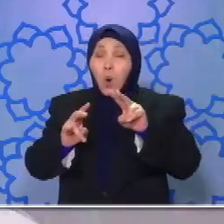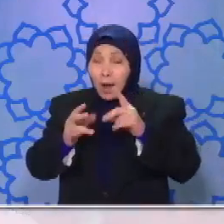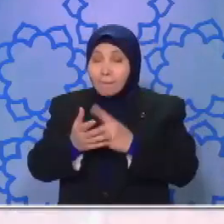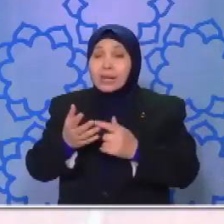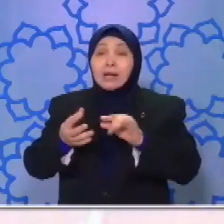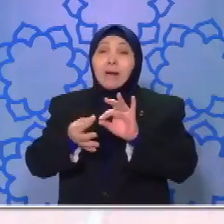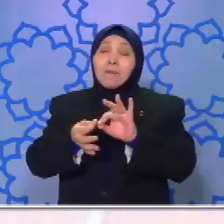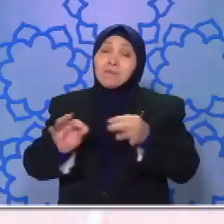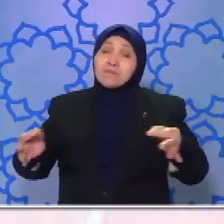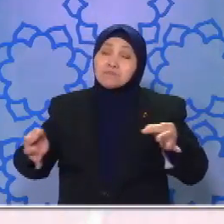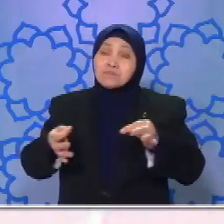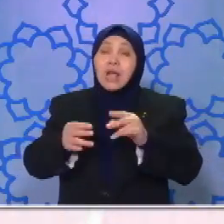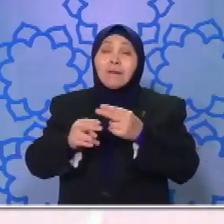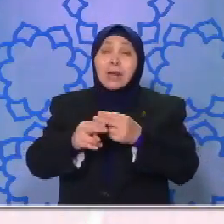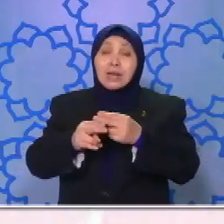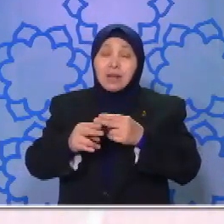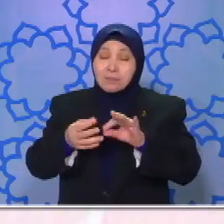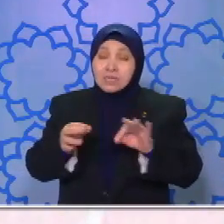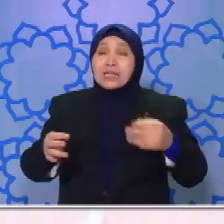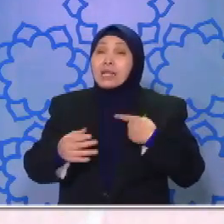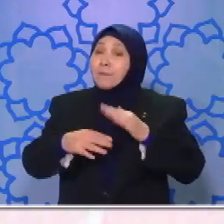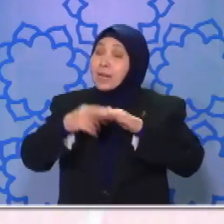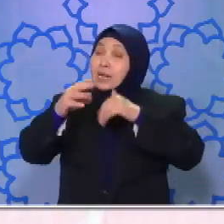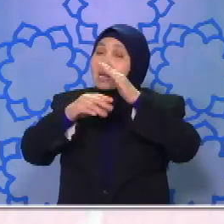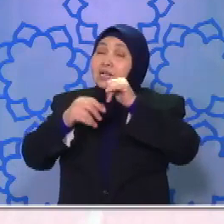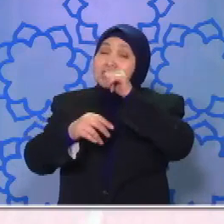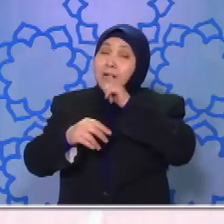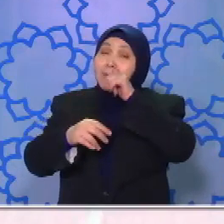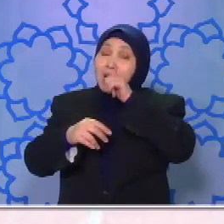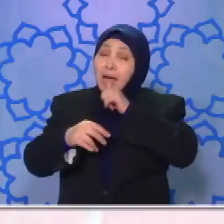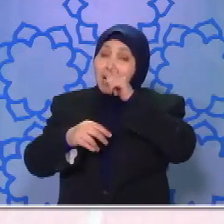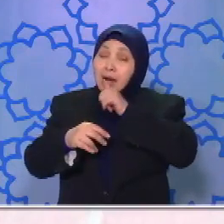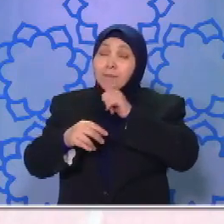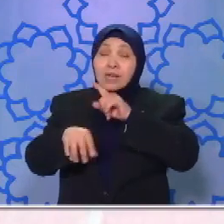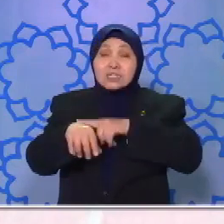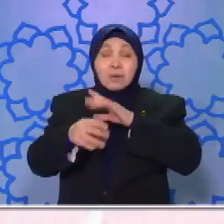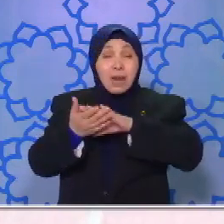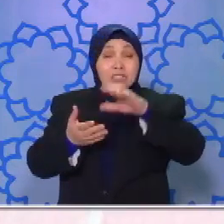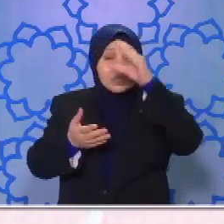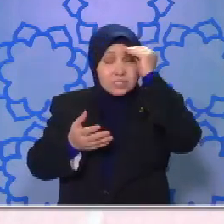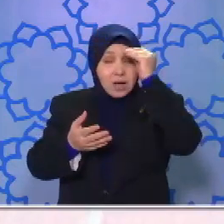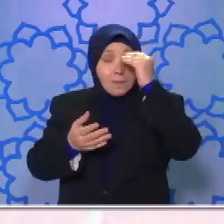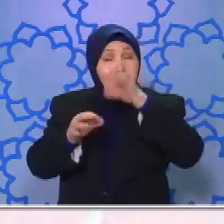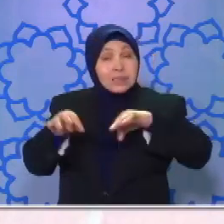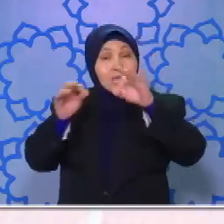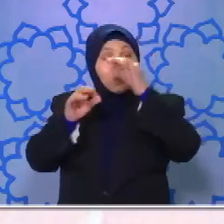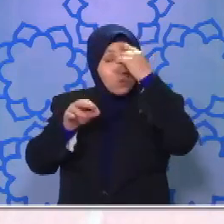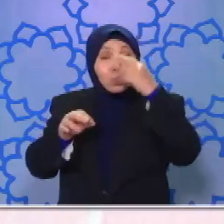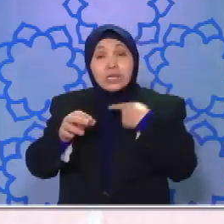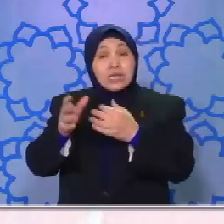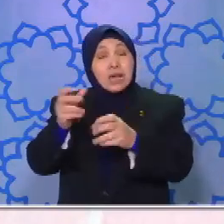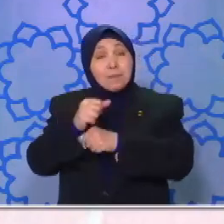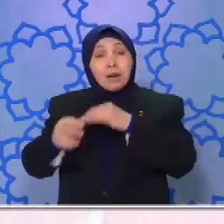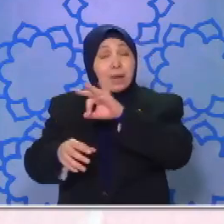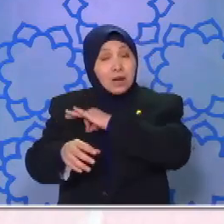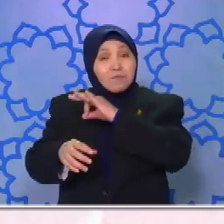ini, iaitu kita bina kesabaran ketika bina ataupun menuntut ilmu. Itu penting agar kita terus mendapat